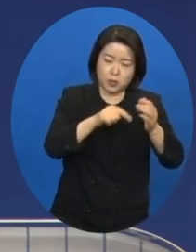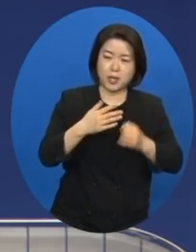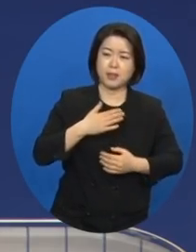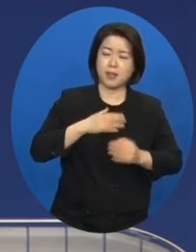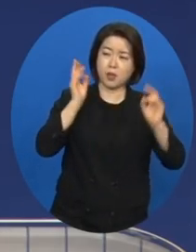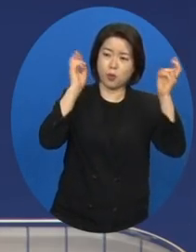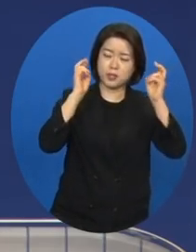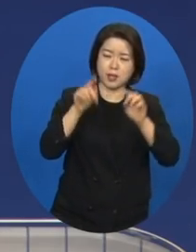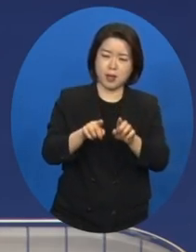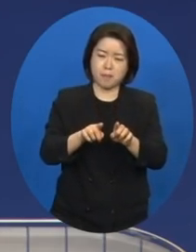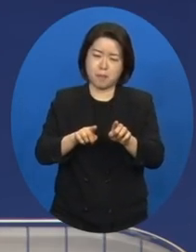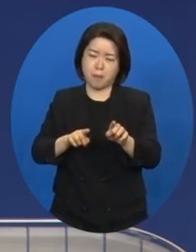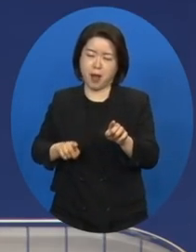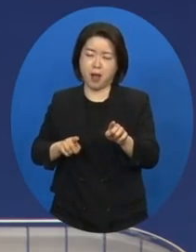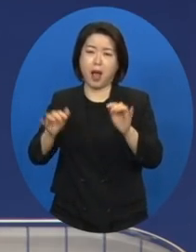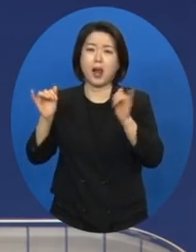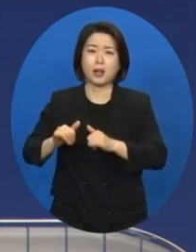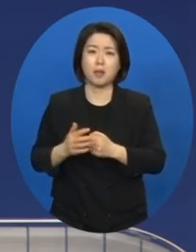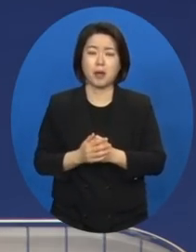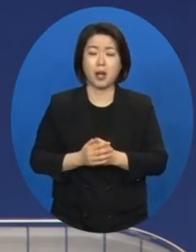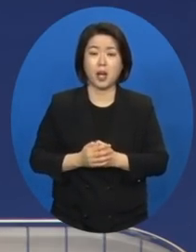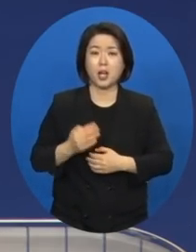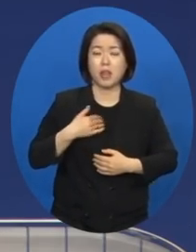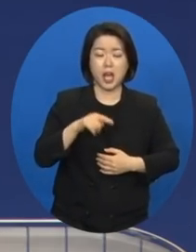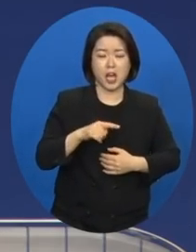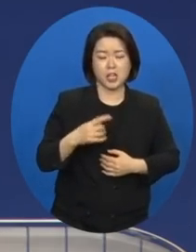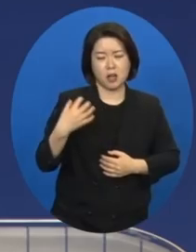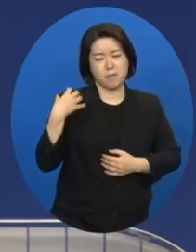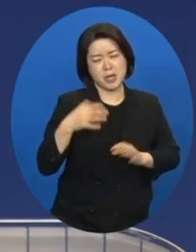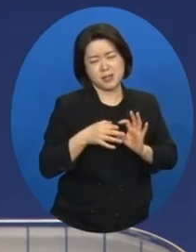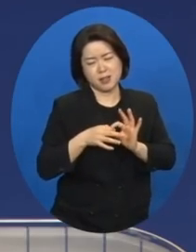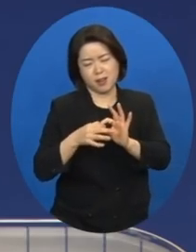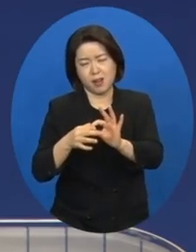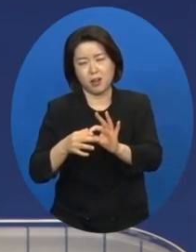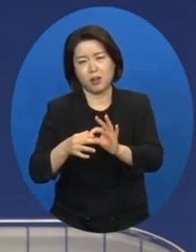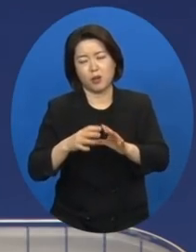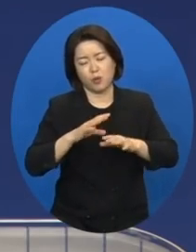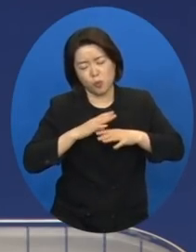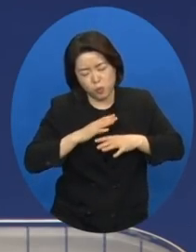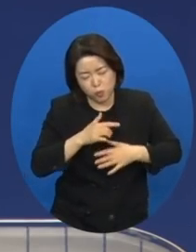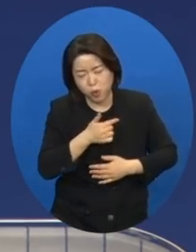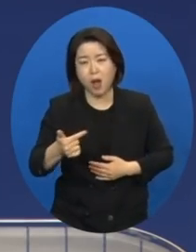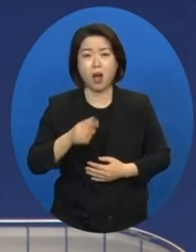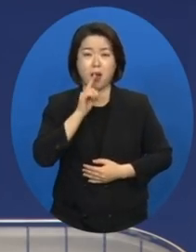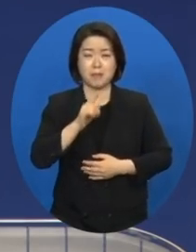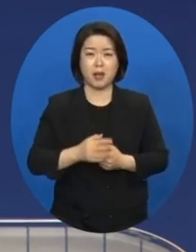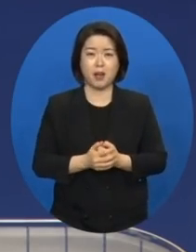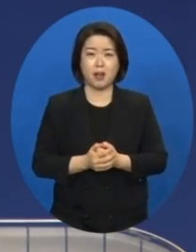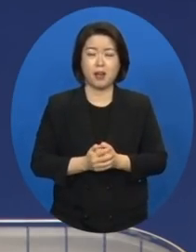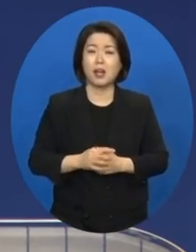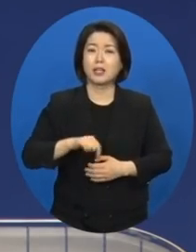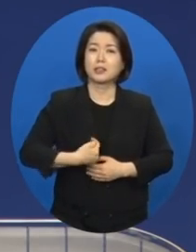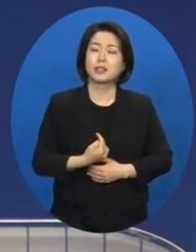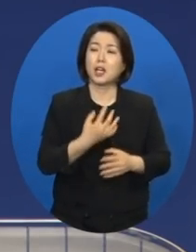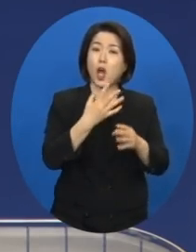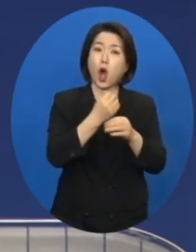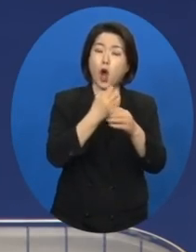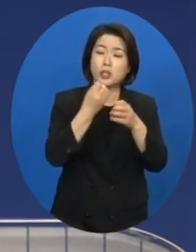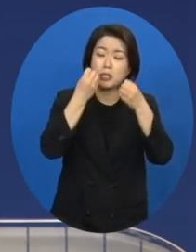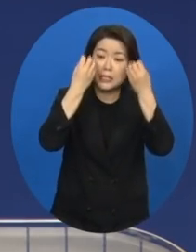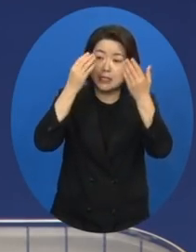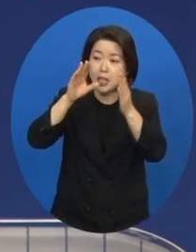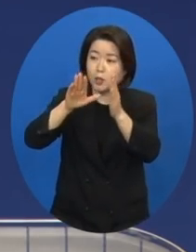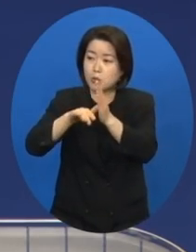봐 이것을 버텨나가는 그 자체가 너무나 무섭다는 거예요. 그리고 자기가 언제 새로운 세대에